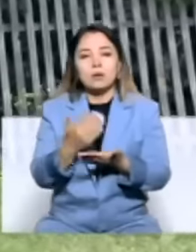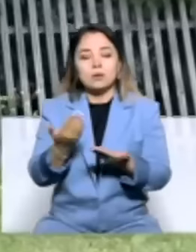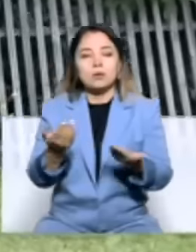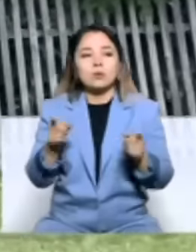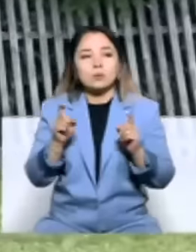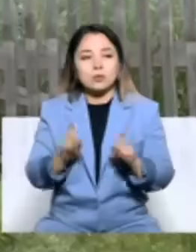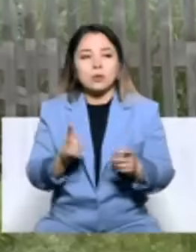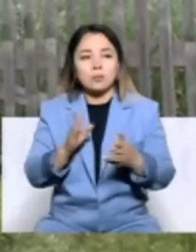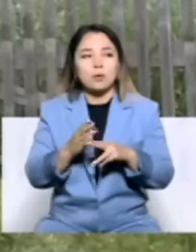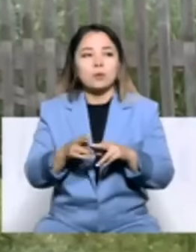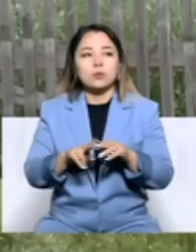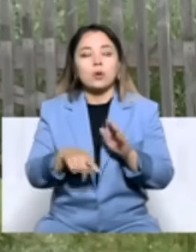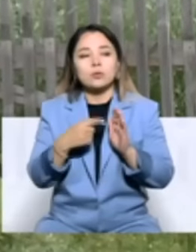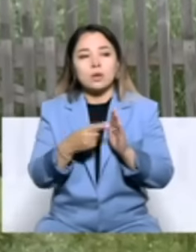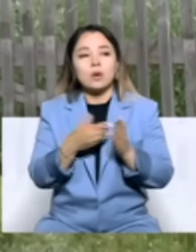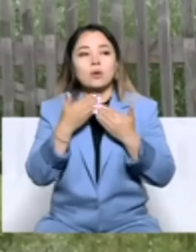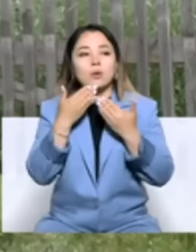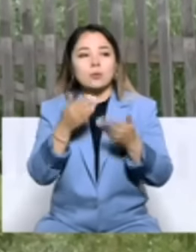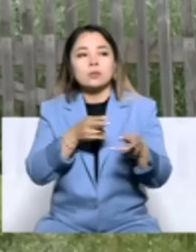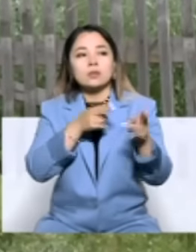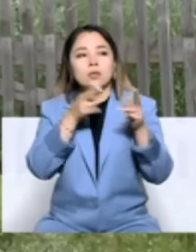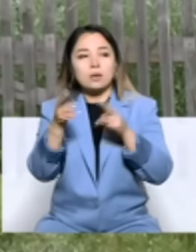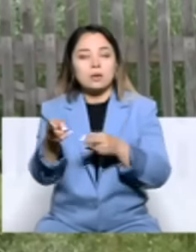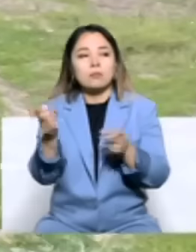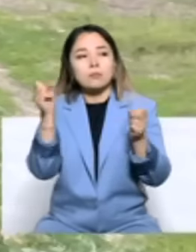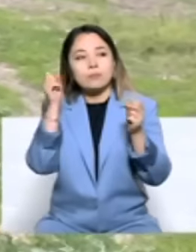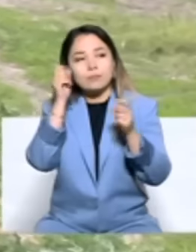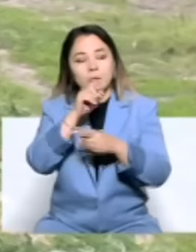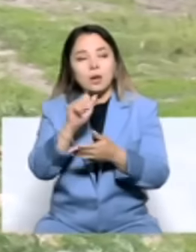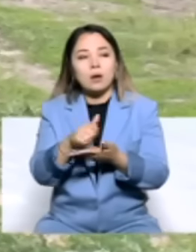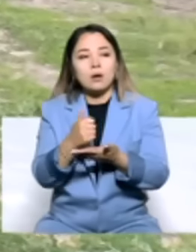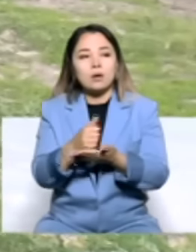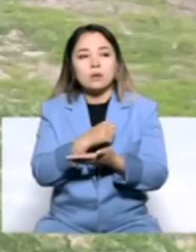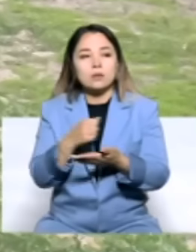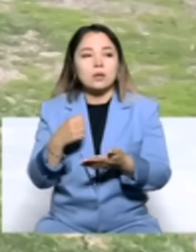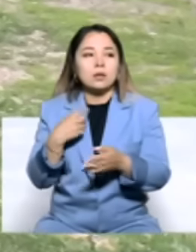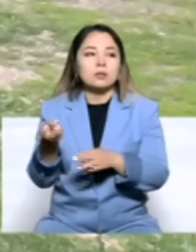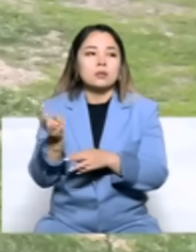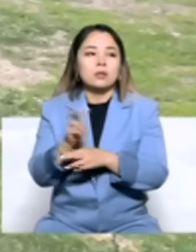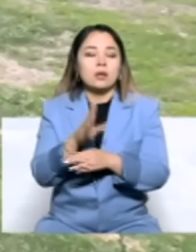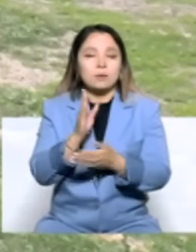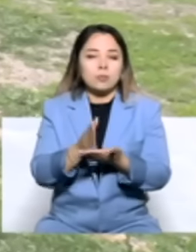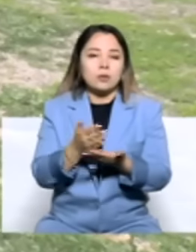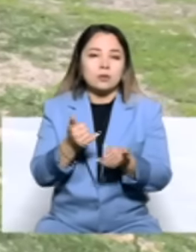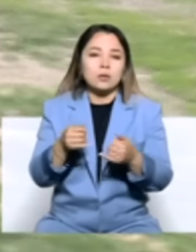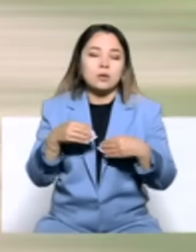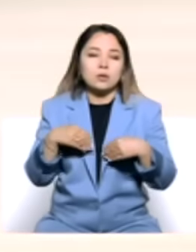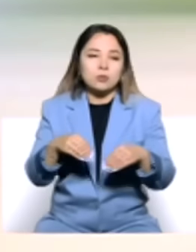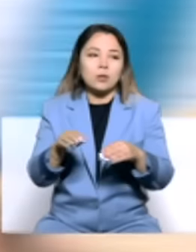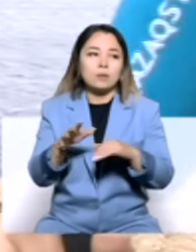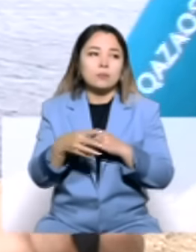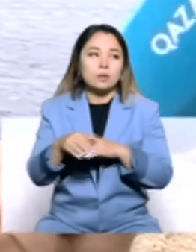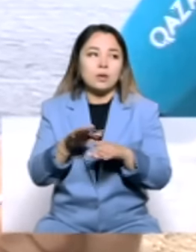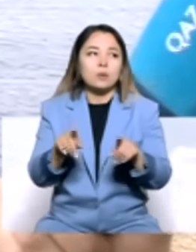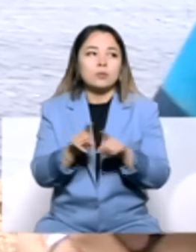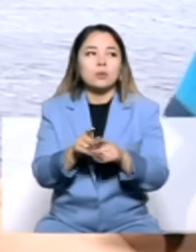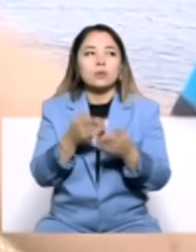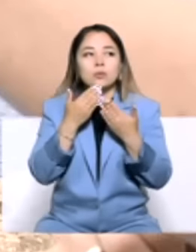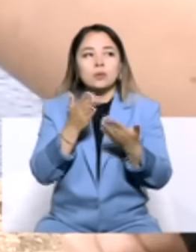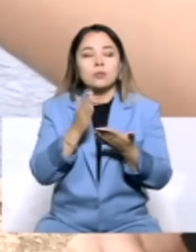отырады. Осы сұрақтардың жауабын алмаққа сонда барғалы тұр едік, әкімнің өзі келді. Алдымен жайылымның жайын сұрадық.